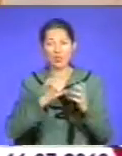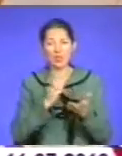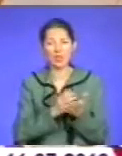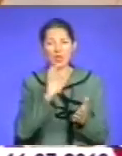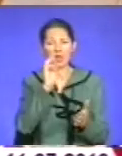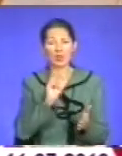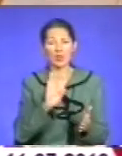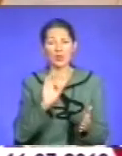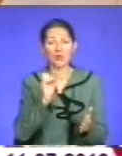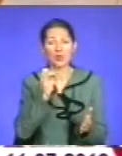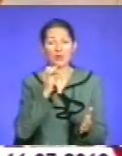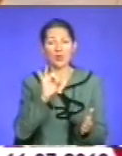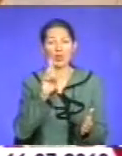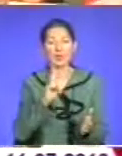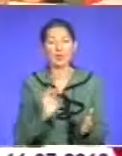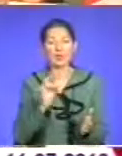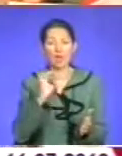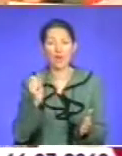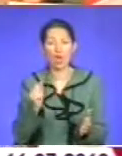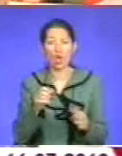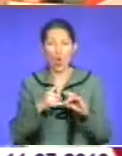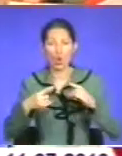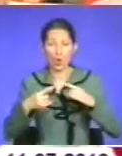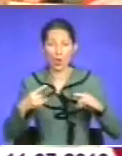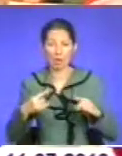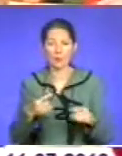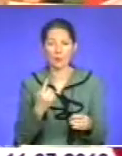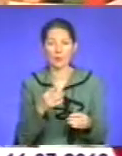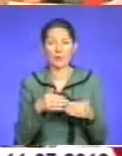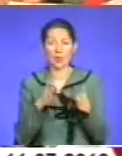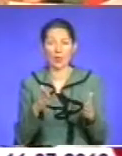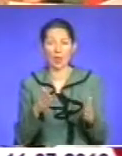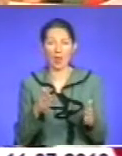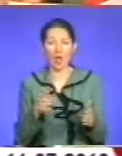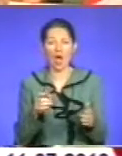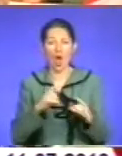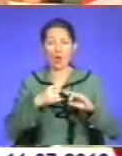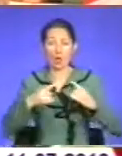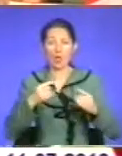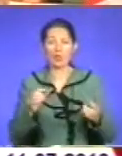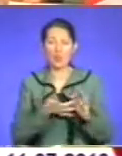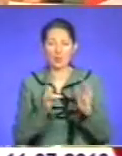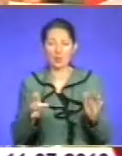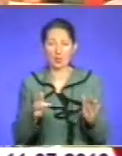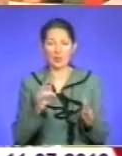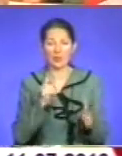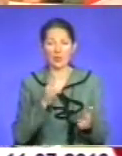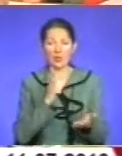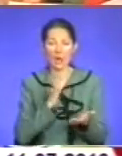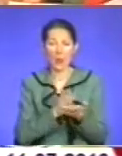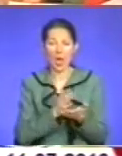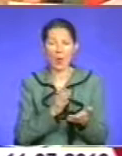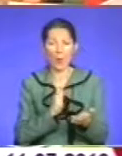– відкрита плитка блистить. Шоколад не повинен містити какао-порошок, натомість він повинен містити какао-терти,